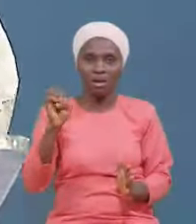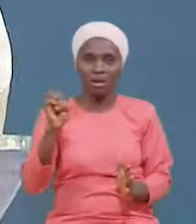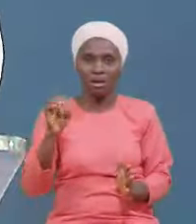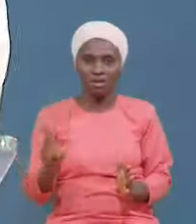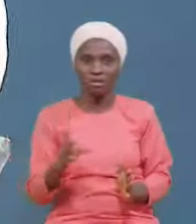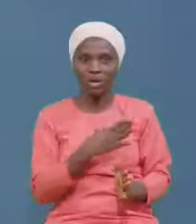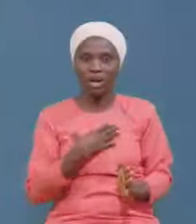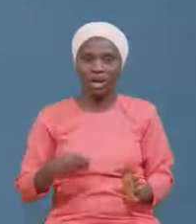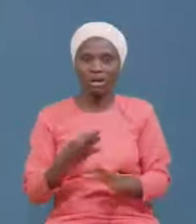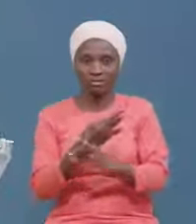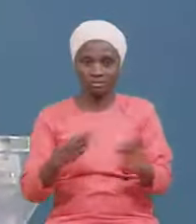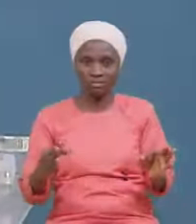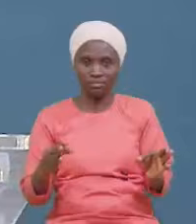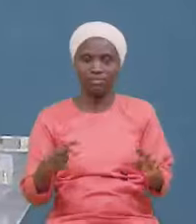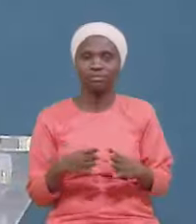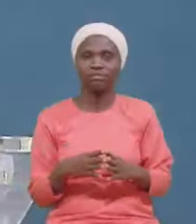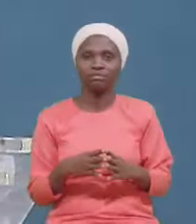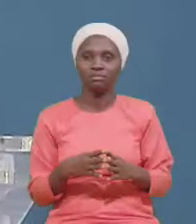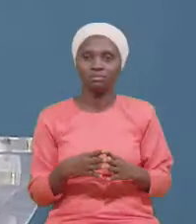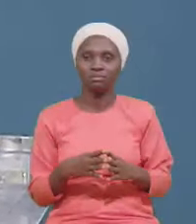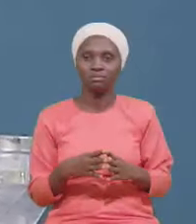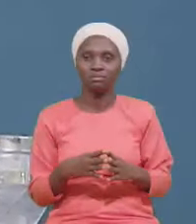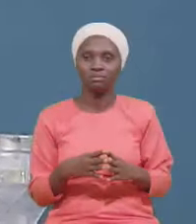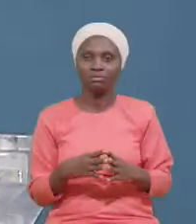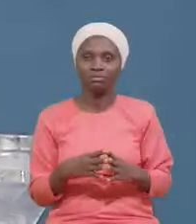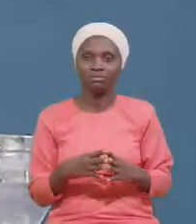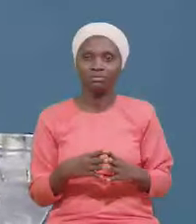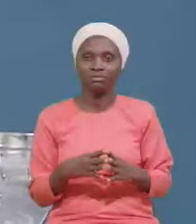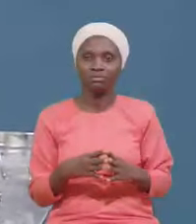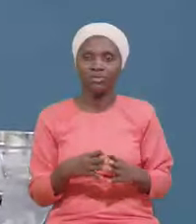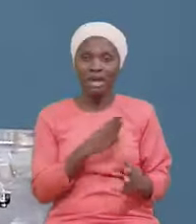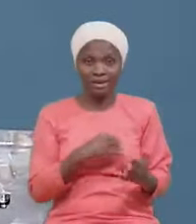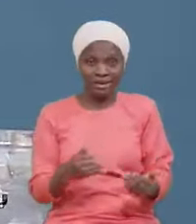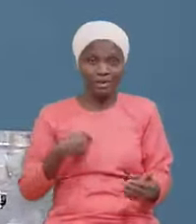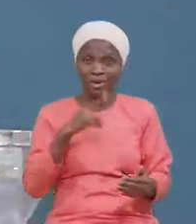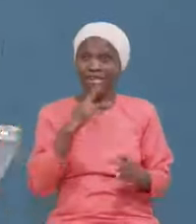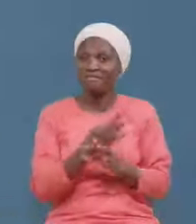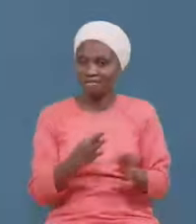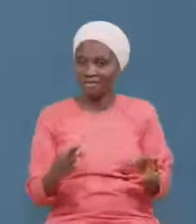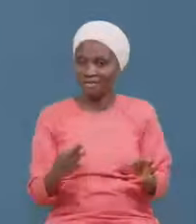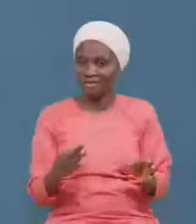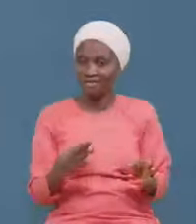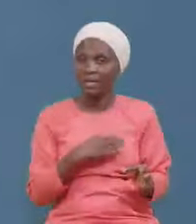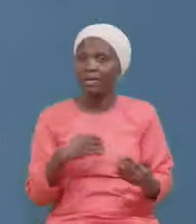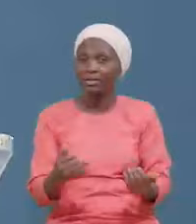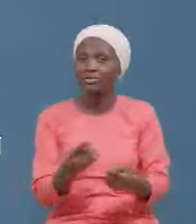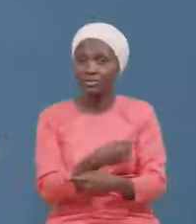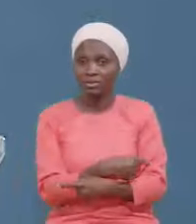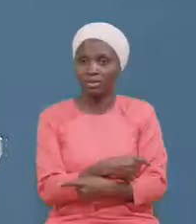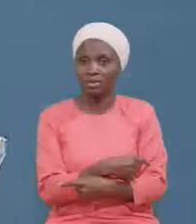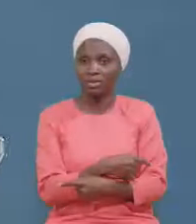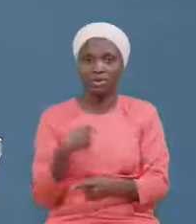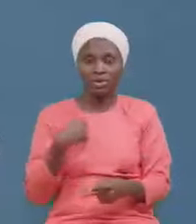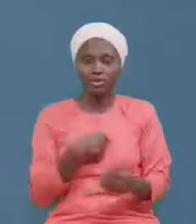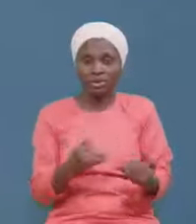న్యాయ విధానము నుంచి బయటకు వచ్చి నీతిమంతులుగా తీర్పు పొందాం. Now we are free. మూడవది. And today we now